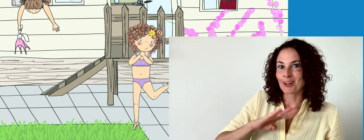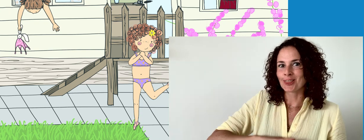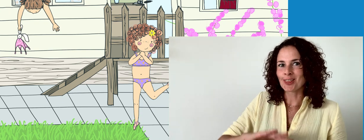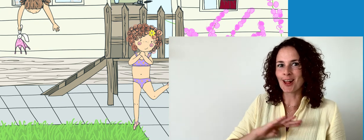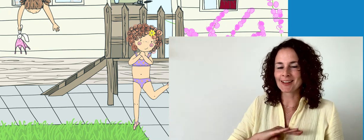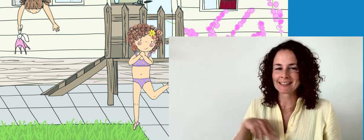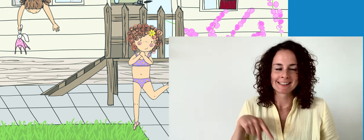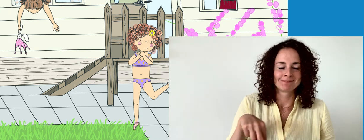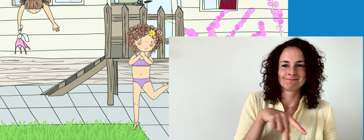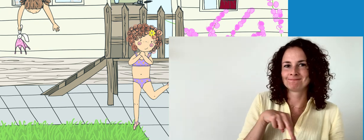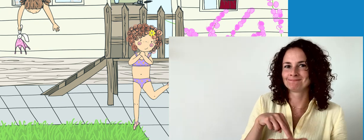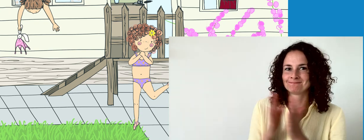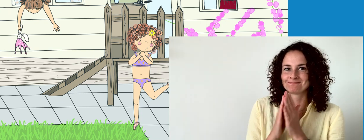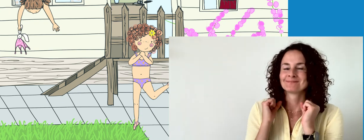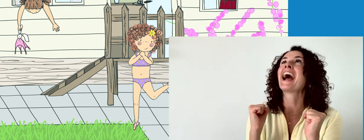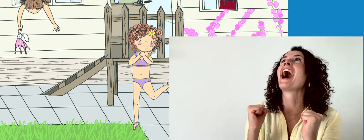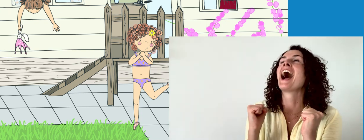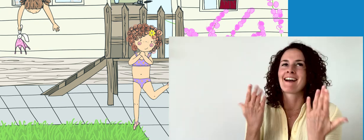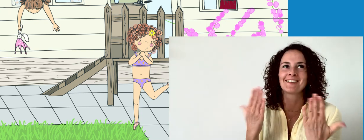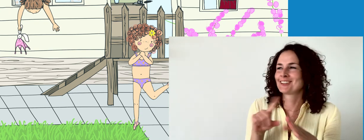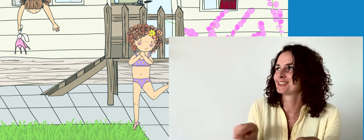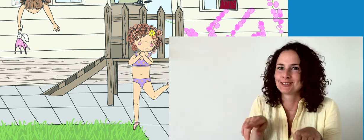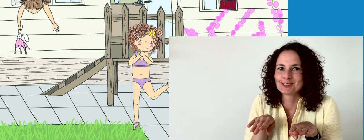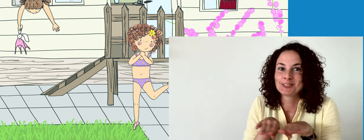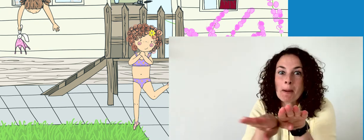Ode staat te springen van ongeduld